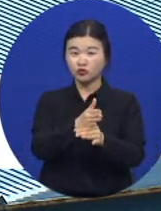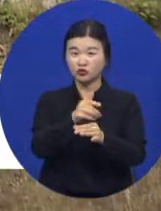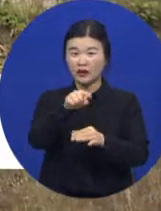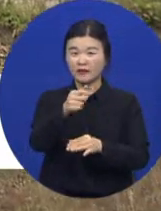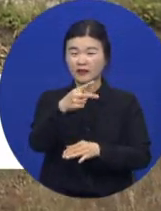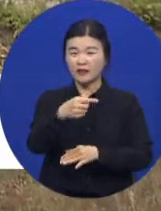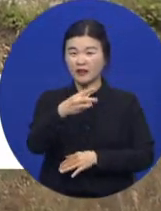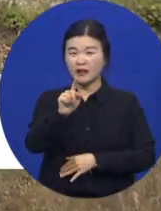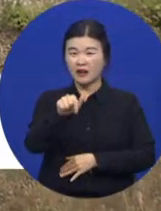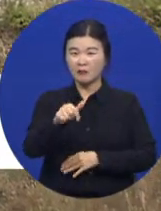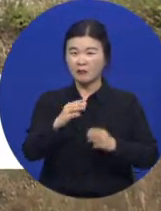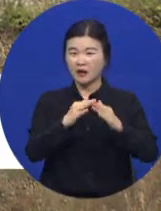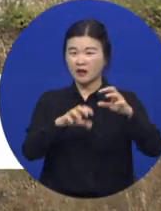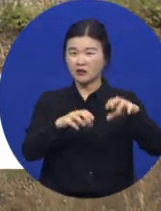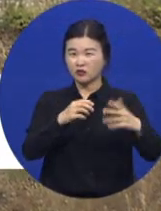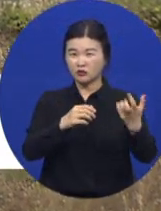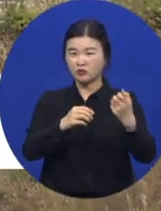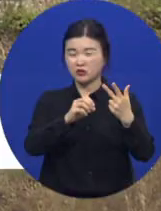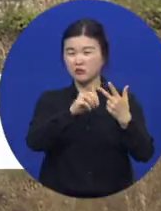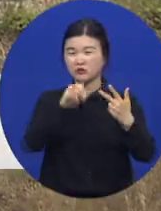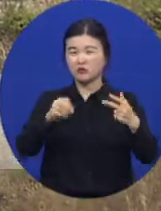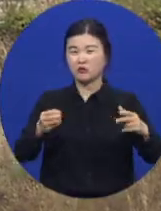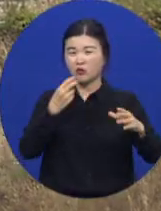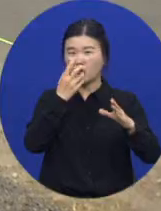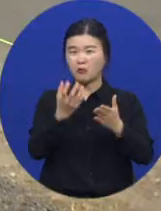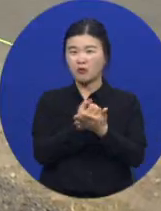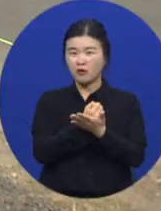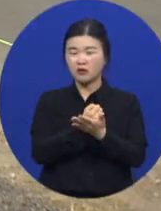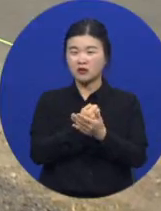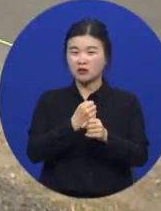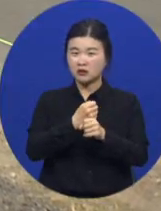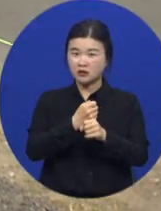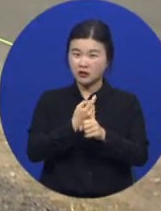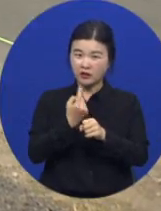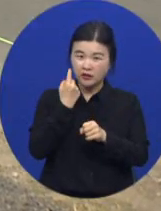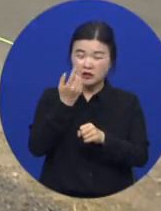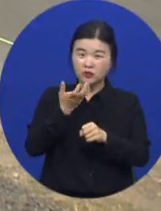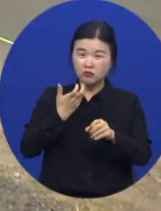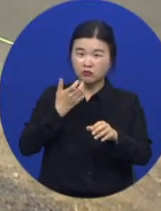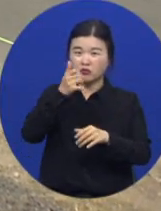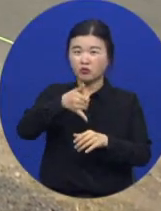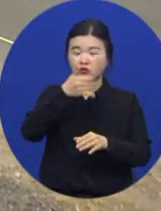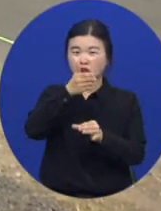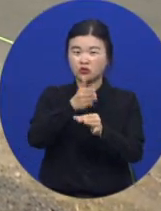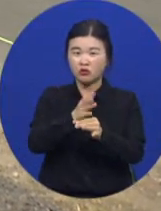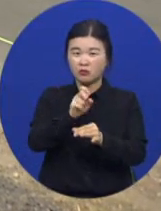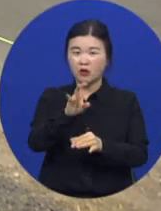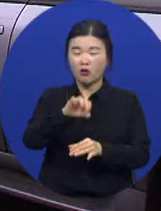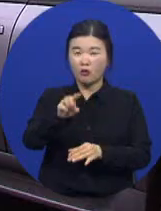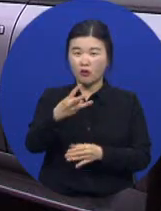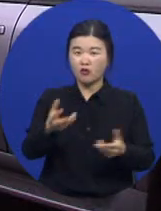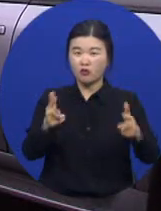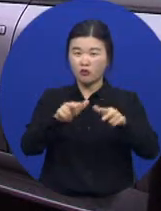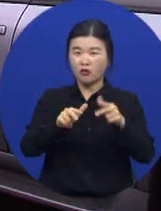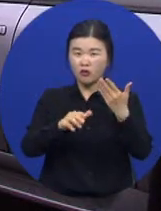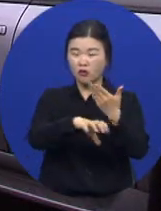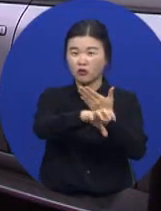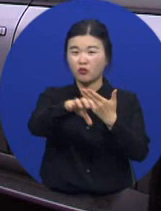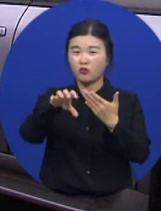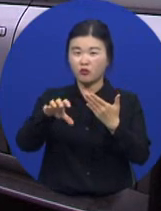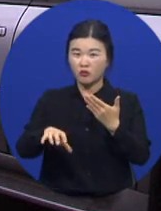간드랑마을 호선은 토지 97%를 확보해 지난달부터 공사에 착수했고 영월공원 등 공원